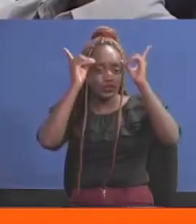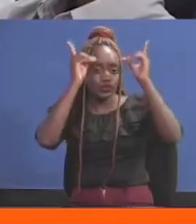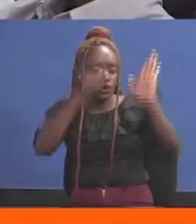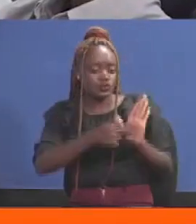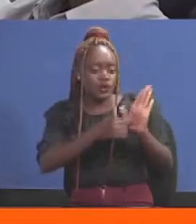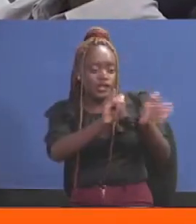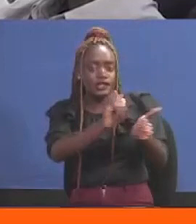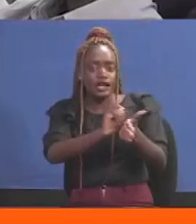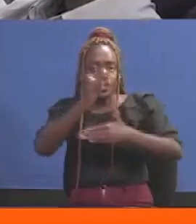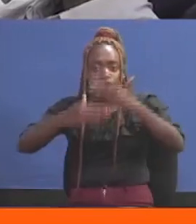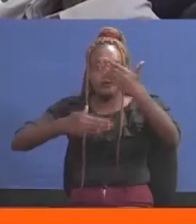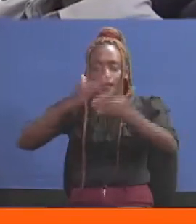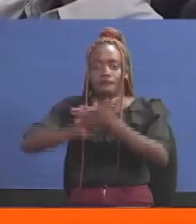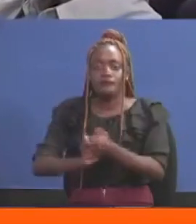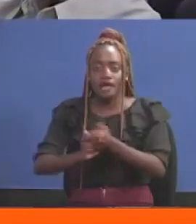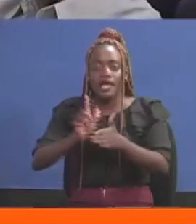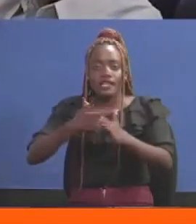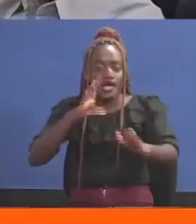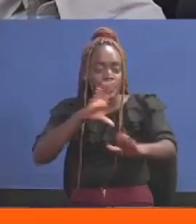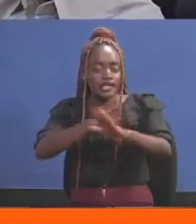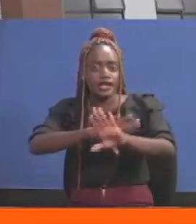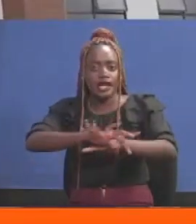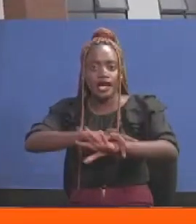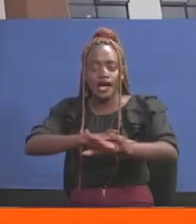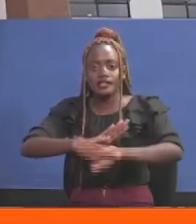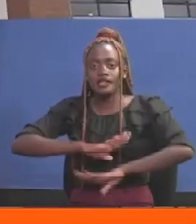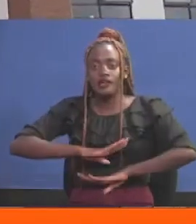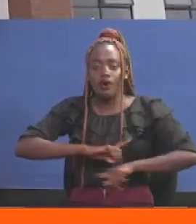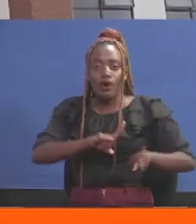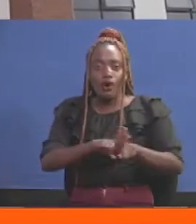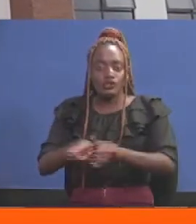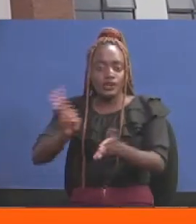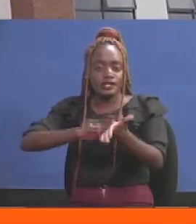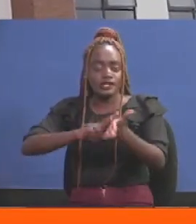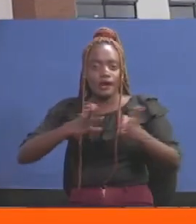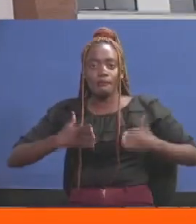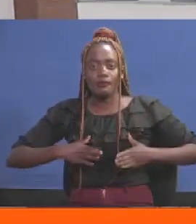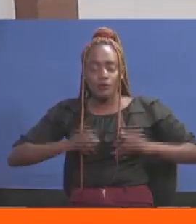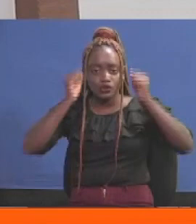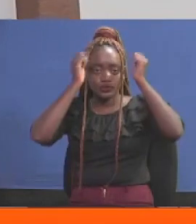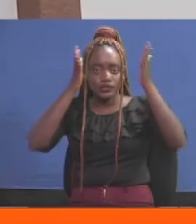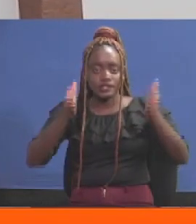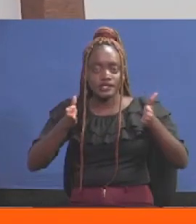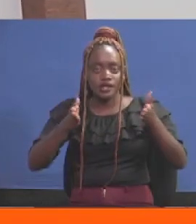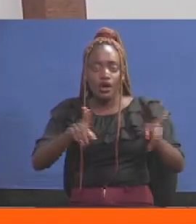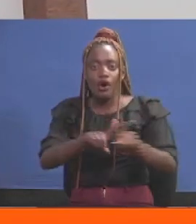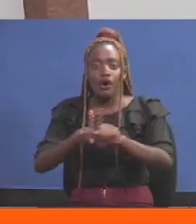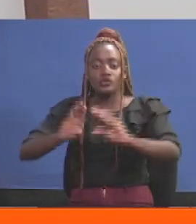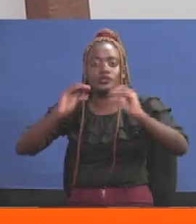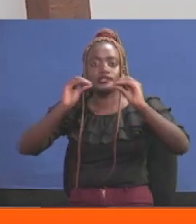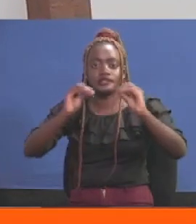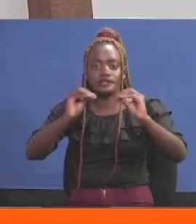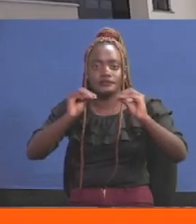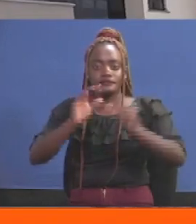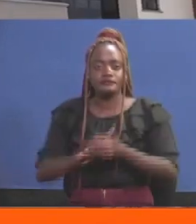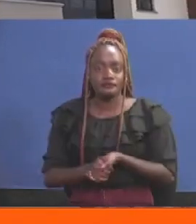ni ishara kuwa hatimaye chuo kikuu cha Mama Ngina kitapata ardhi ya kutosha kusajili wanafunzi kutoka pembe zote za nje na kutoa